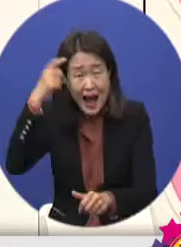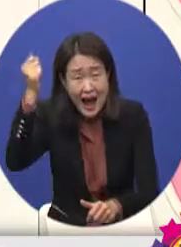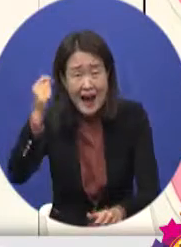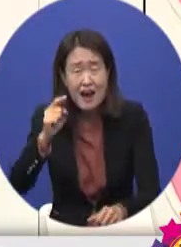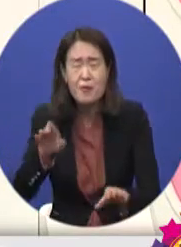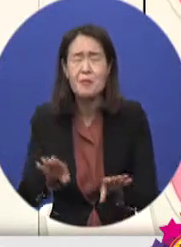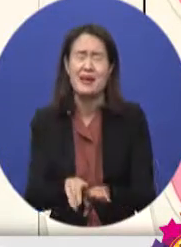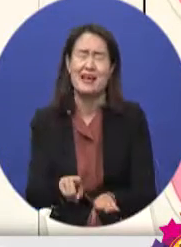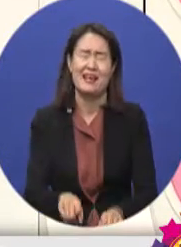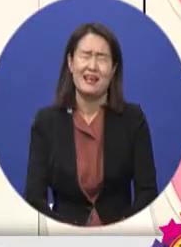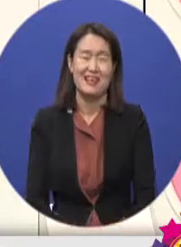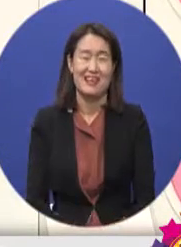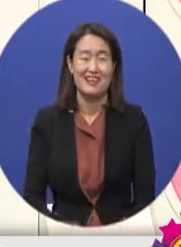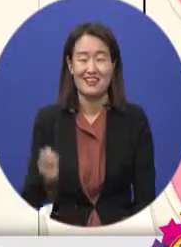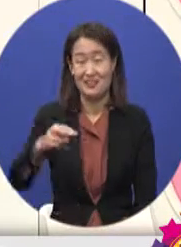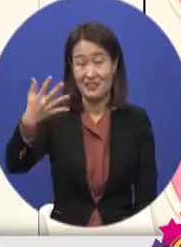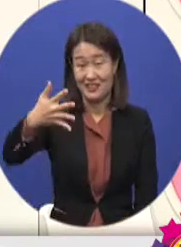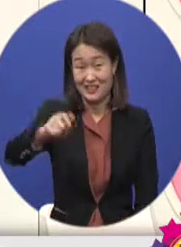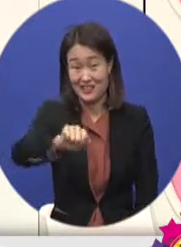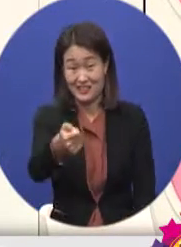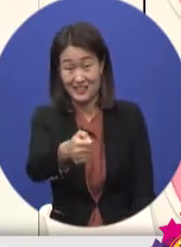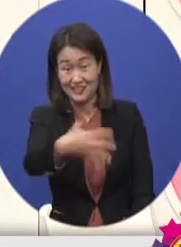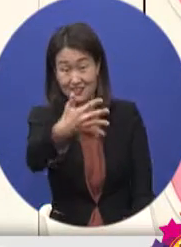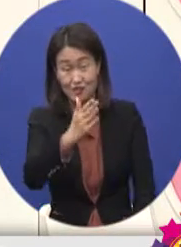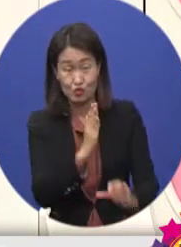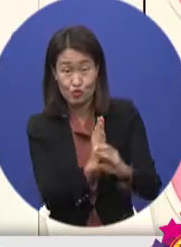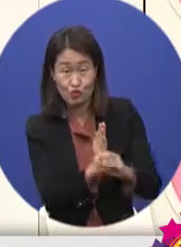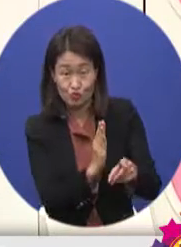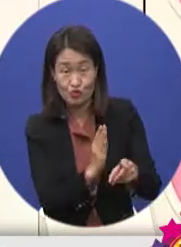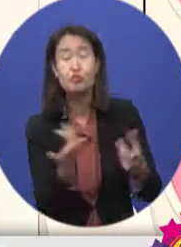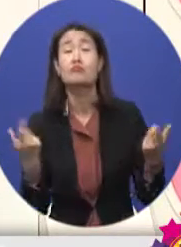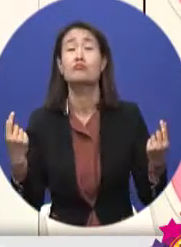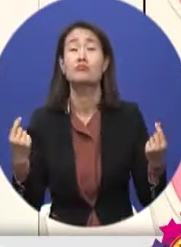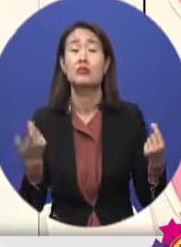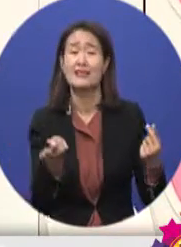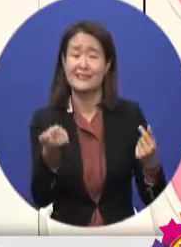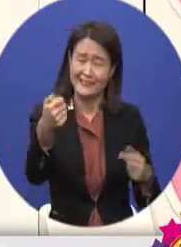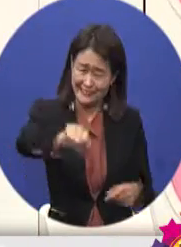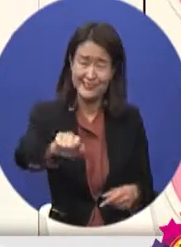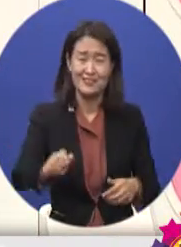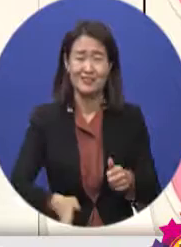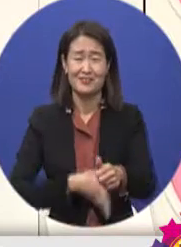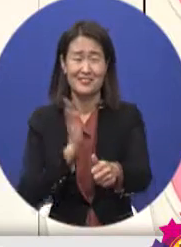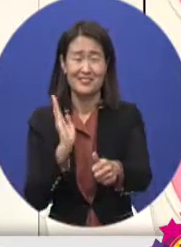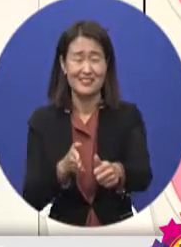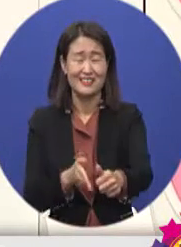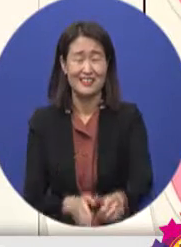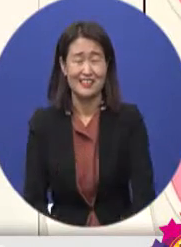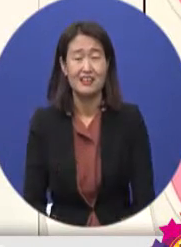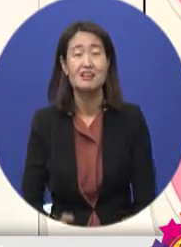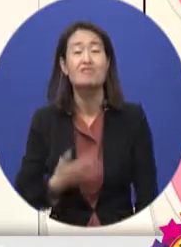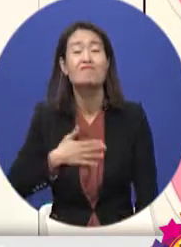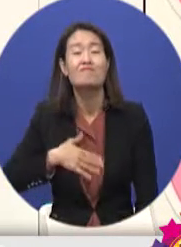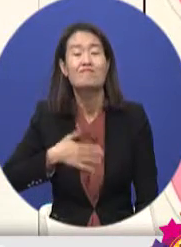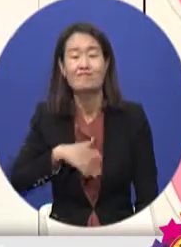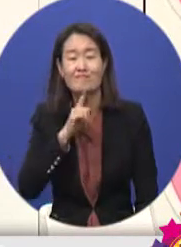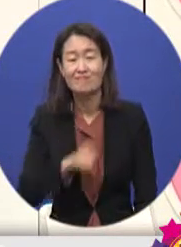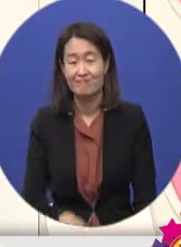어머니. 응? 텔레비전 켜놓으셨네. 응. 줄여 소리 좀 줄이세요. 그래요.